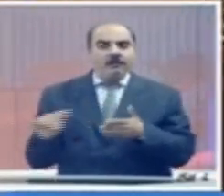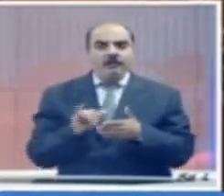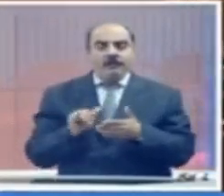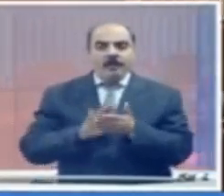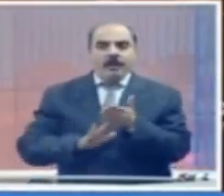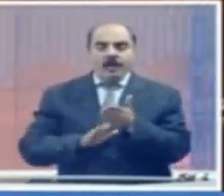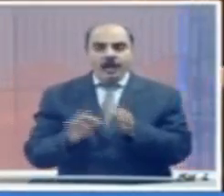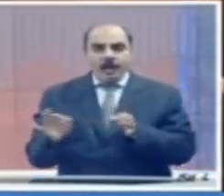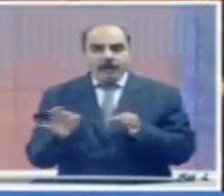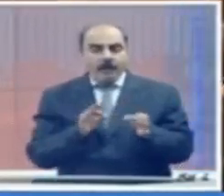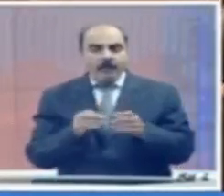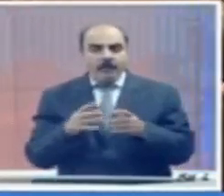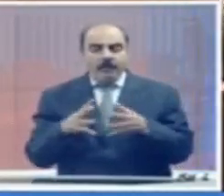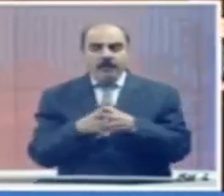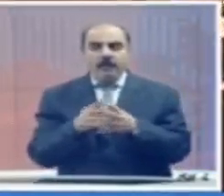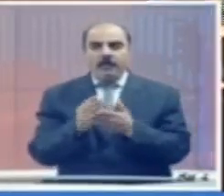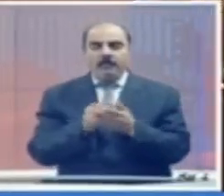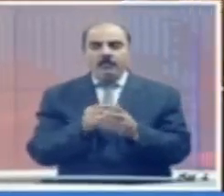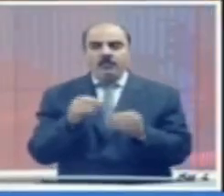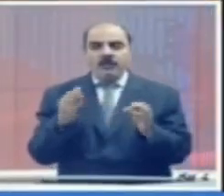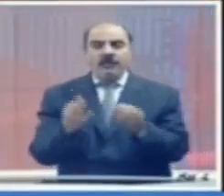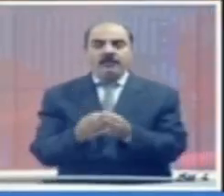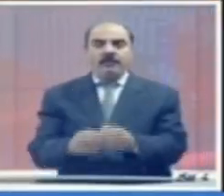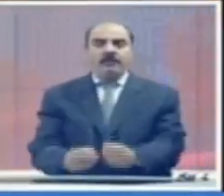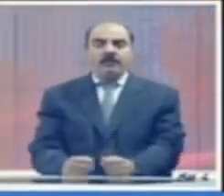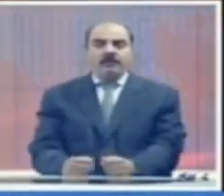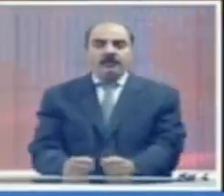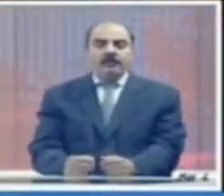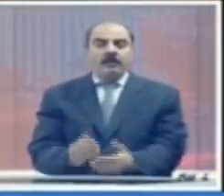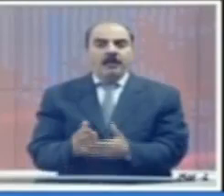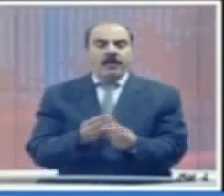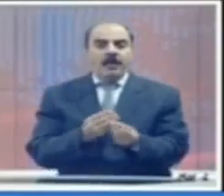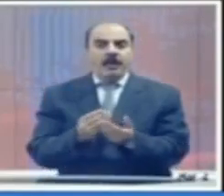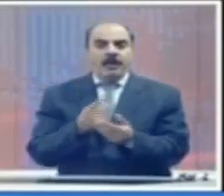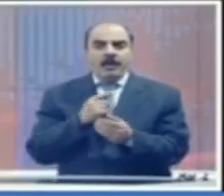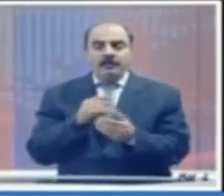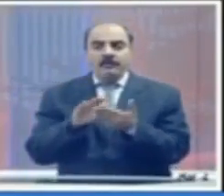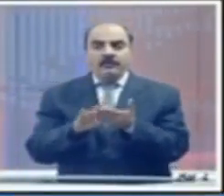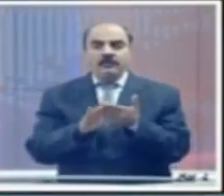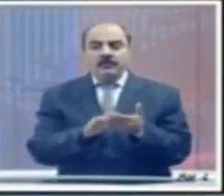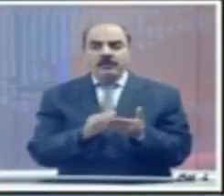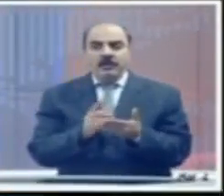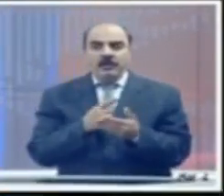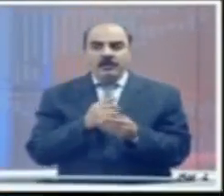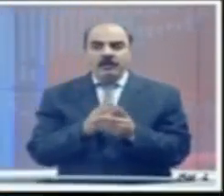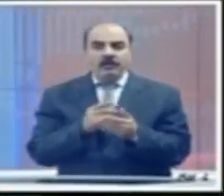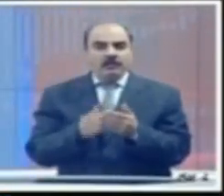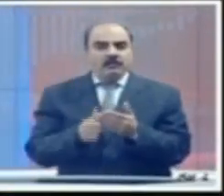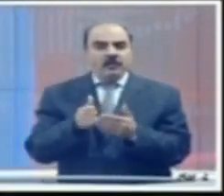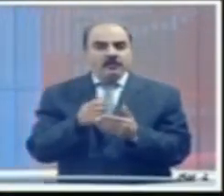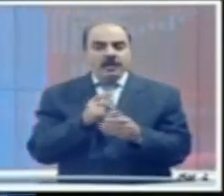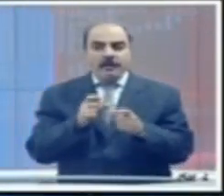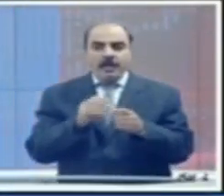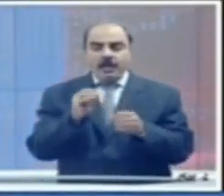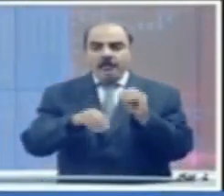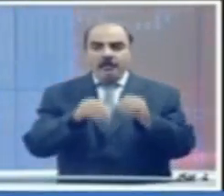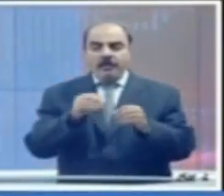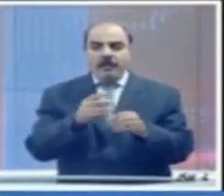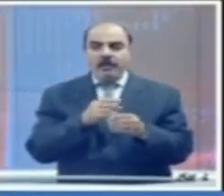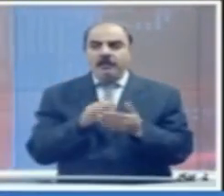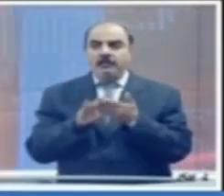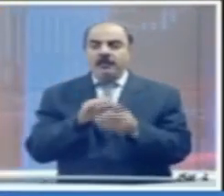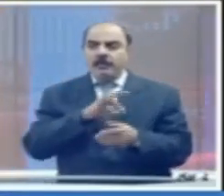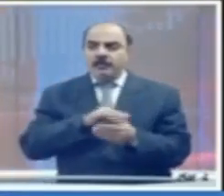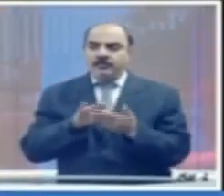أهم المحاور على مائدة المؤتمر. احنا بنعمل دلوقتي على توسيع تكبير الحصة السوقية بتاعت البنك، خدمة